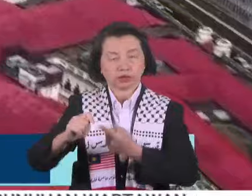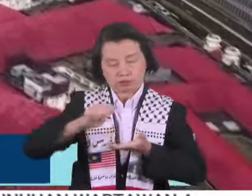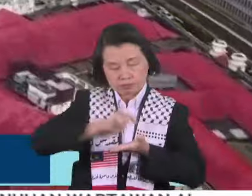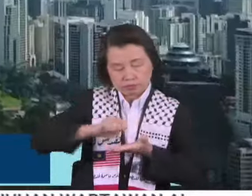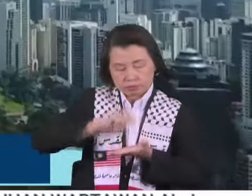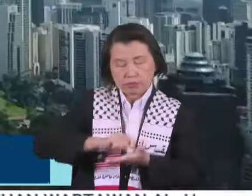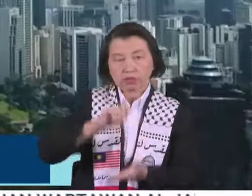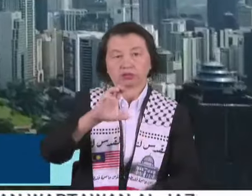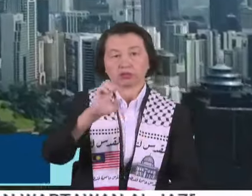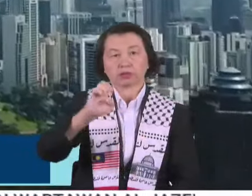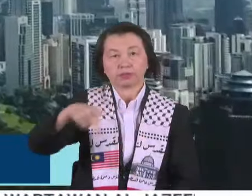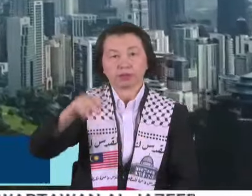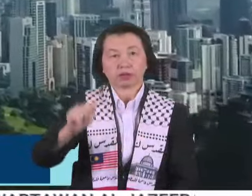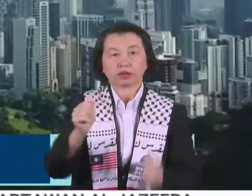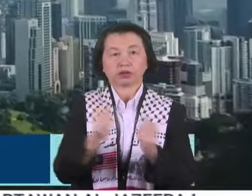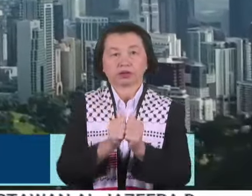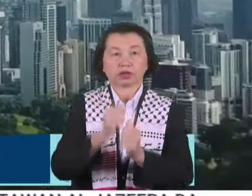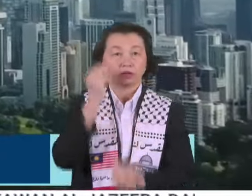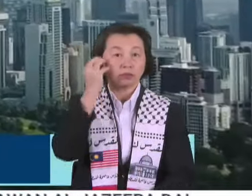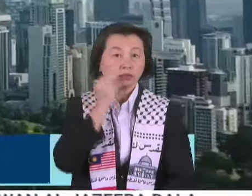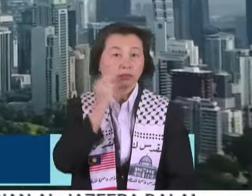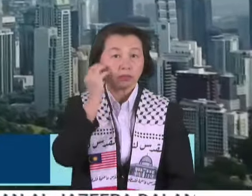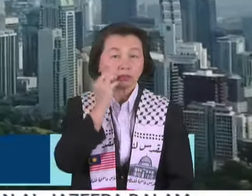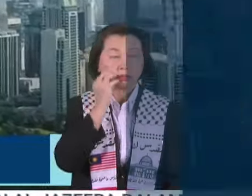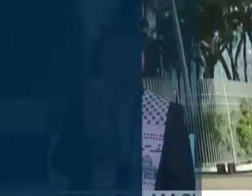menandatangani CEPA dengan UAE.